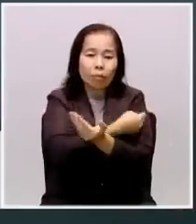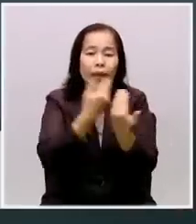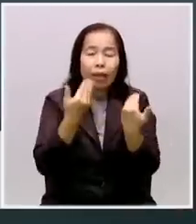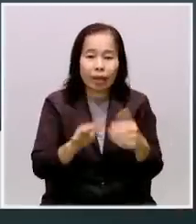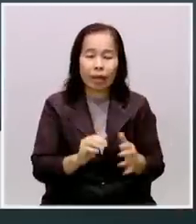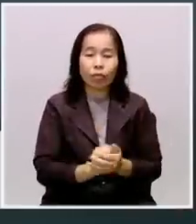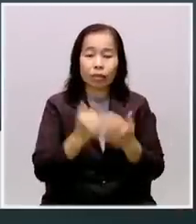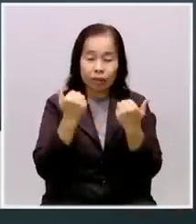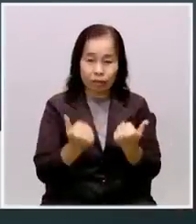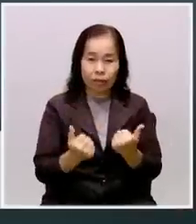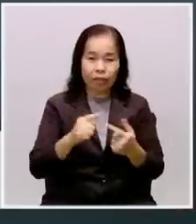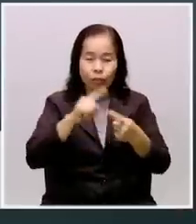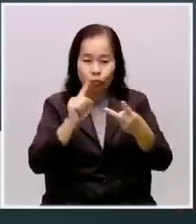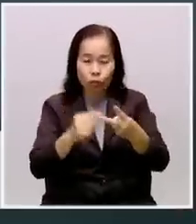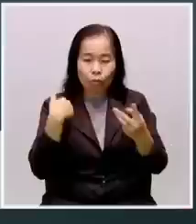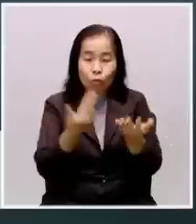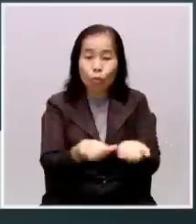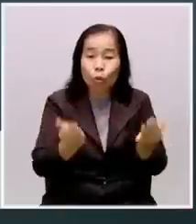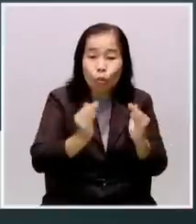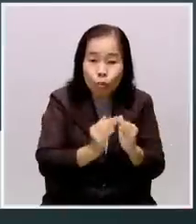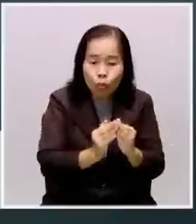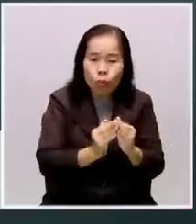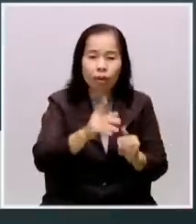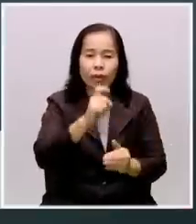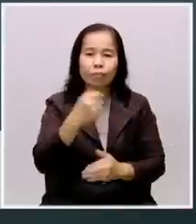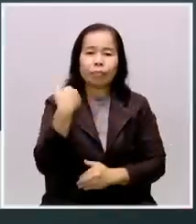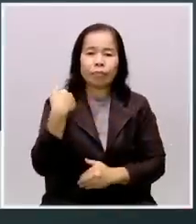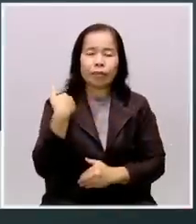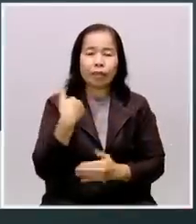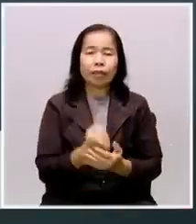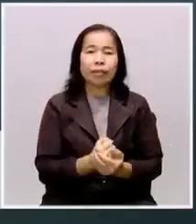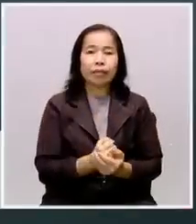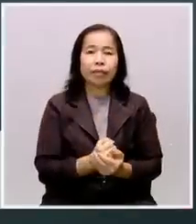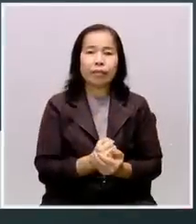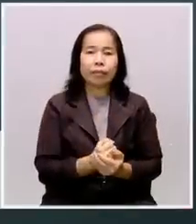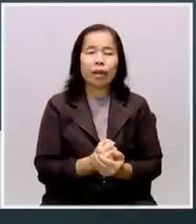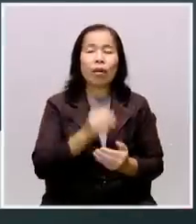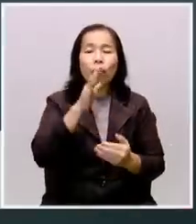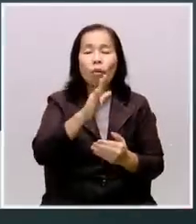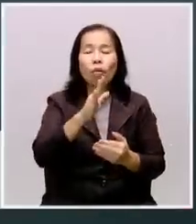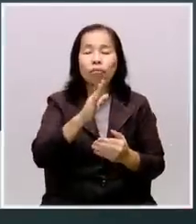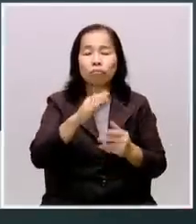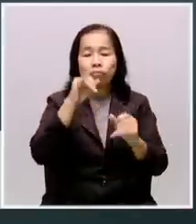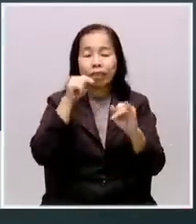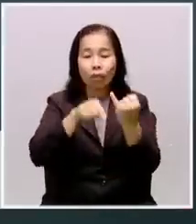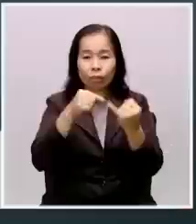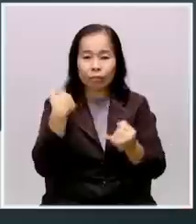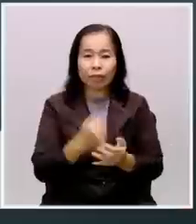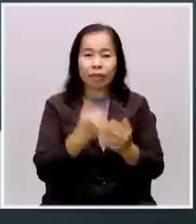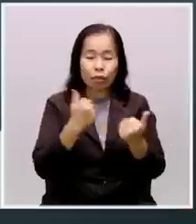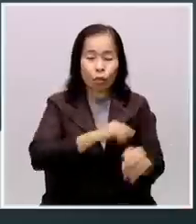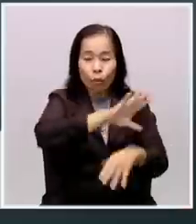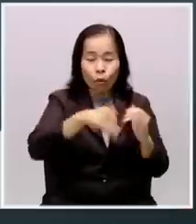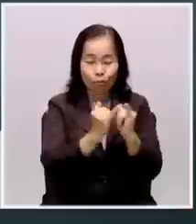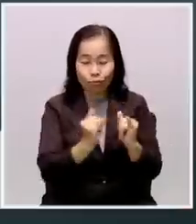จากนี้เจ้าหน้าที่ยังช่วยครอบครัว4ชีวิตออกจากใต้ซากตึกในจังหวัดอมันด้วยทั้งหมดนั้นถูกนำตัว